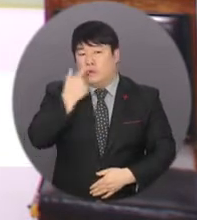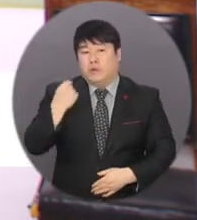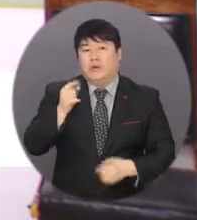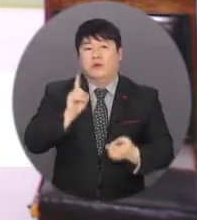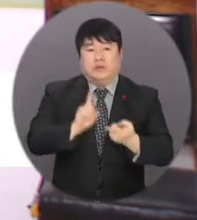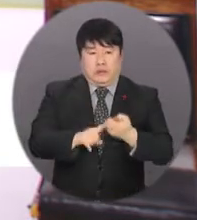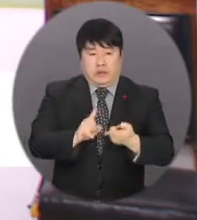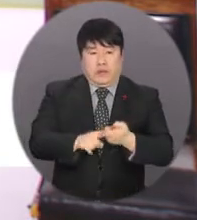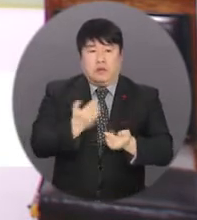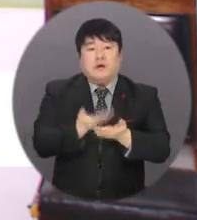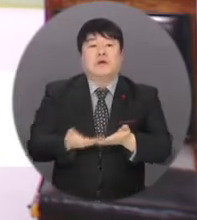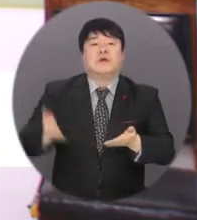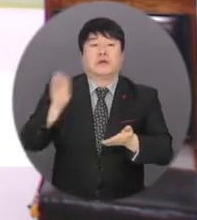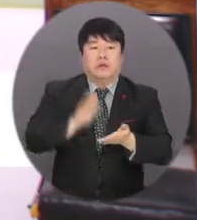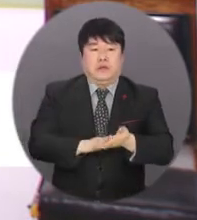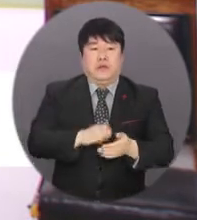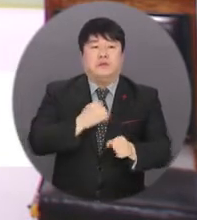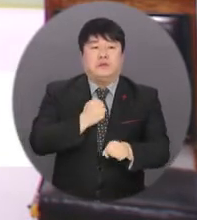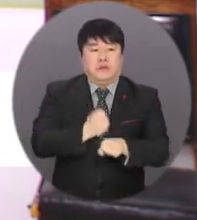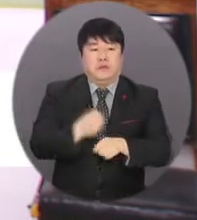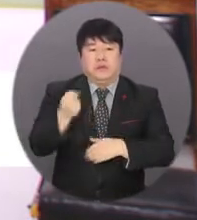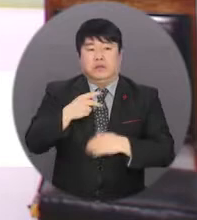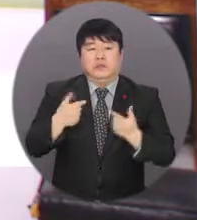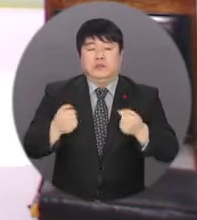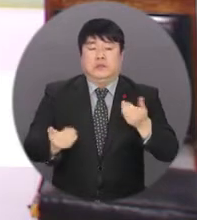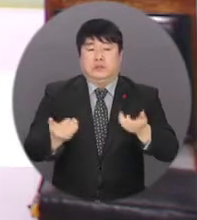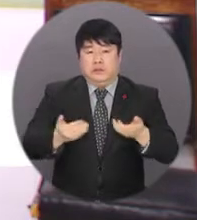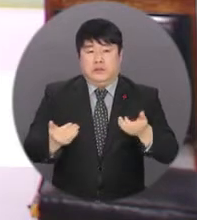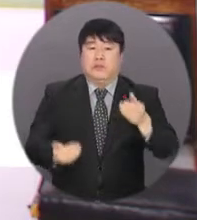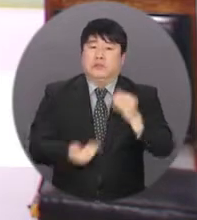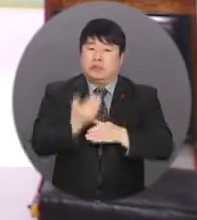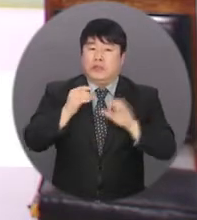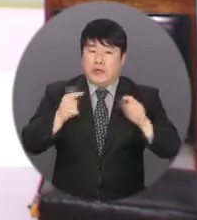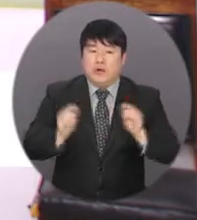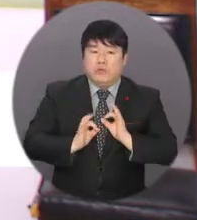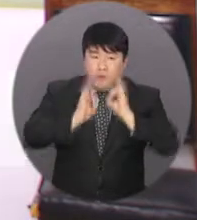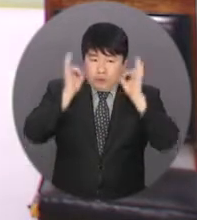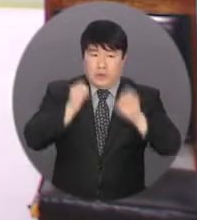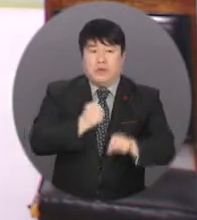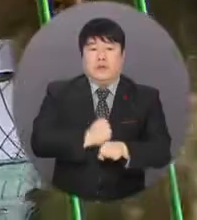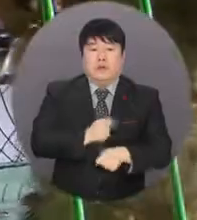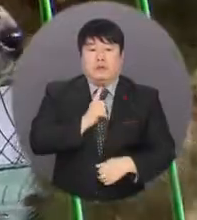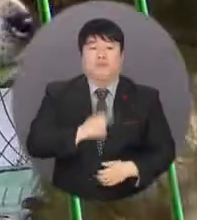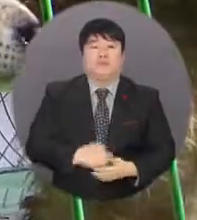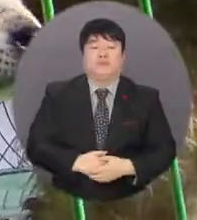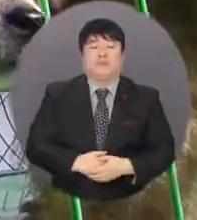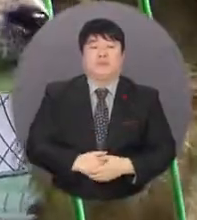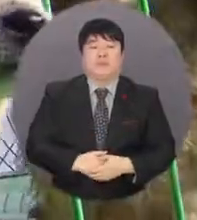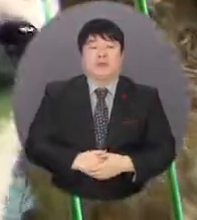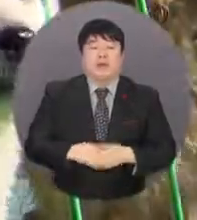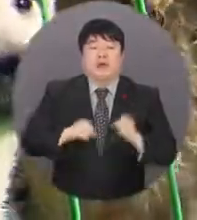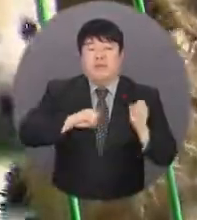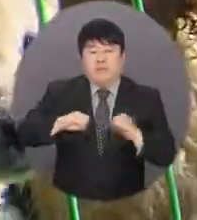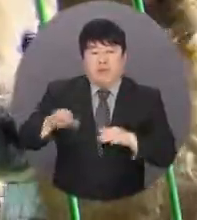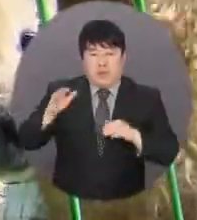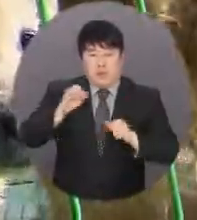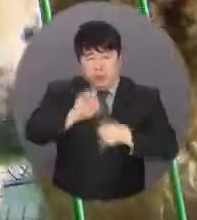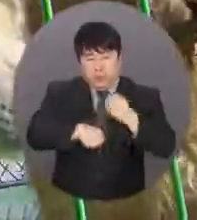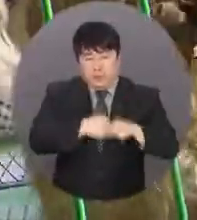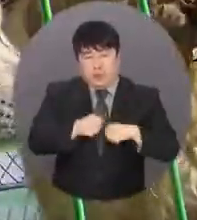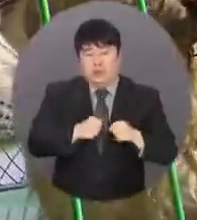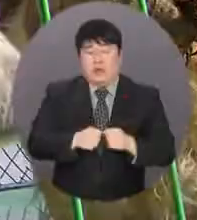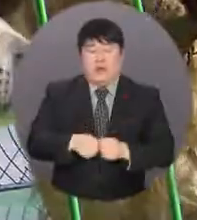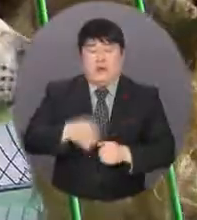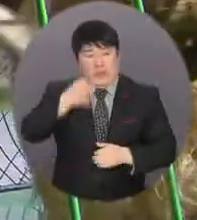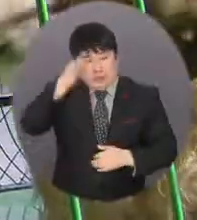부분들은 좀 개선을 하고 다시는 이런 일이 재발하지 않도록 노력을 하겠습니다. 유기동물들을 둘러싼